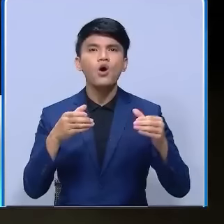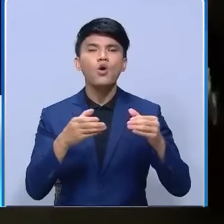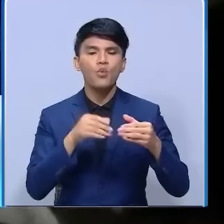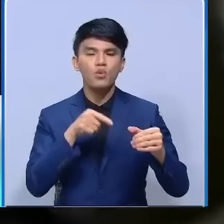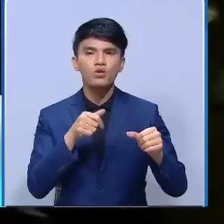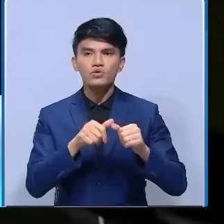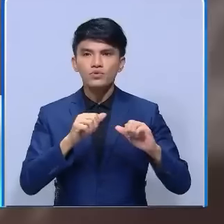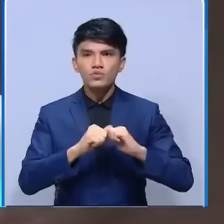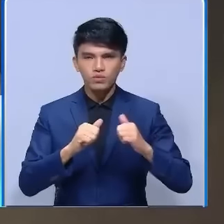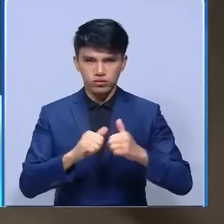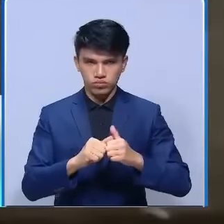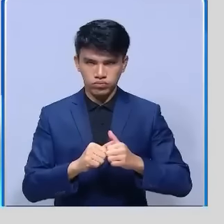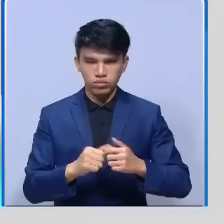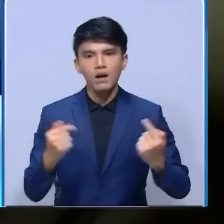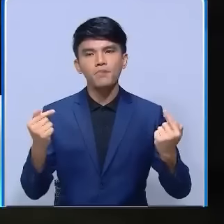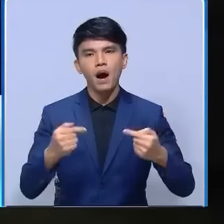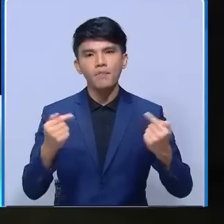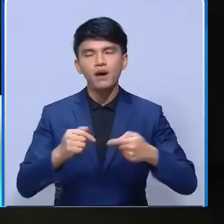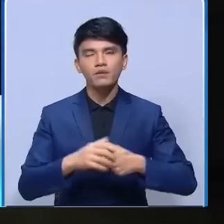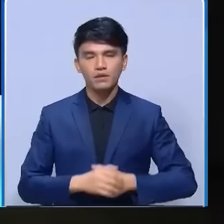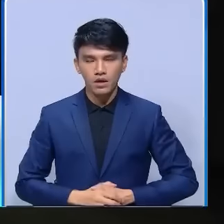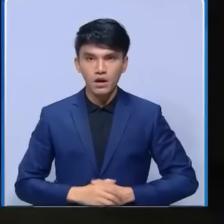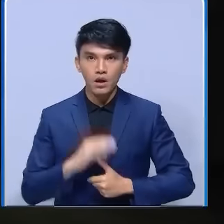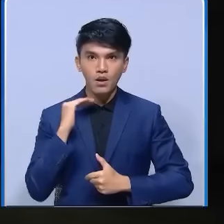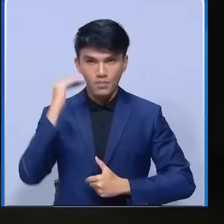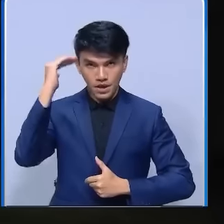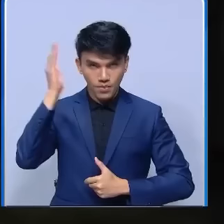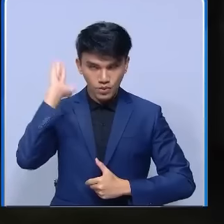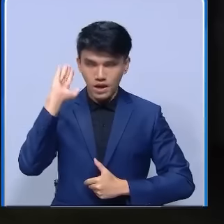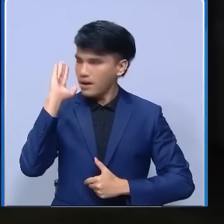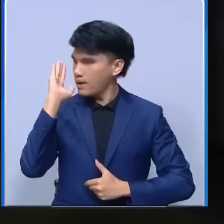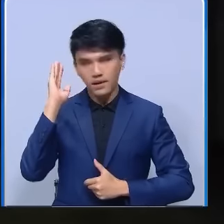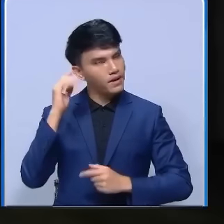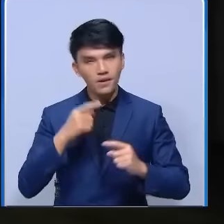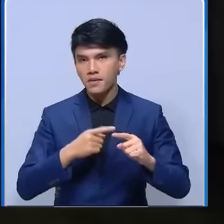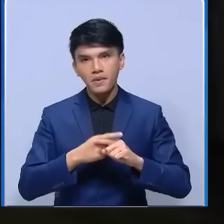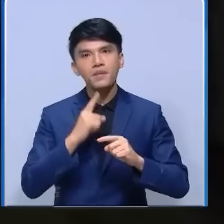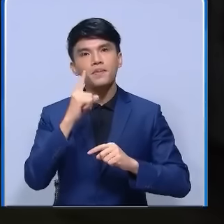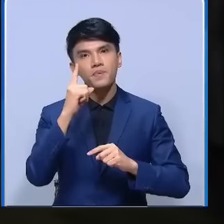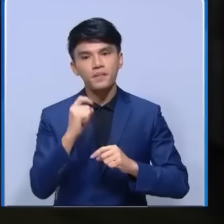ยหรือเปล่าก็เลยยกพวกมาหาเรื่องจนกระทั่งพี่ชายเป็นคนรับเคราะห์อย่างไรก็ตาม